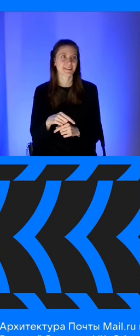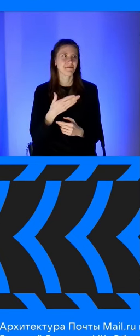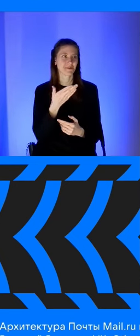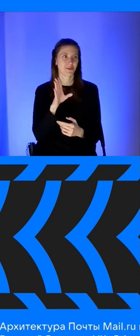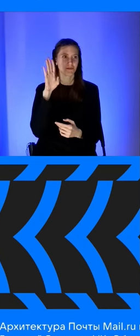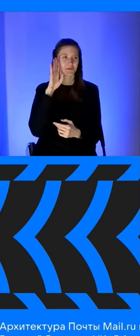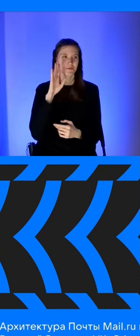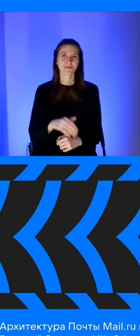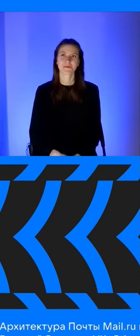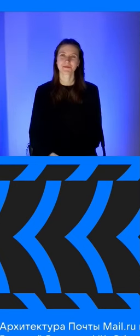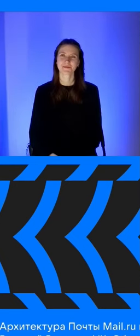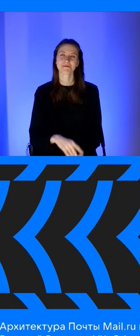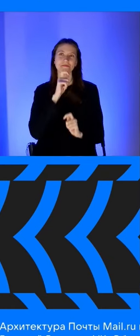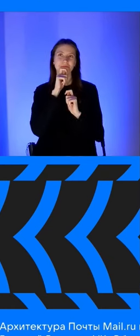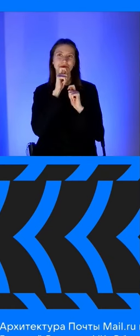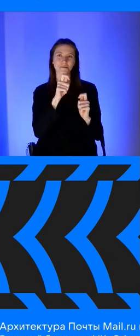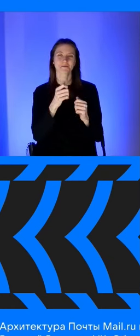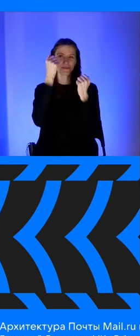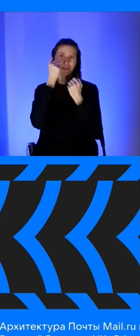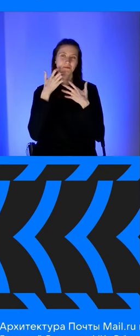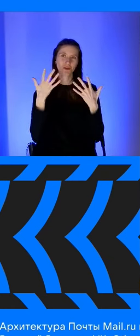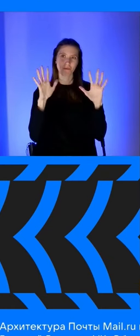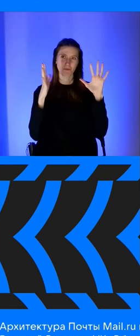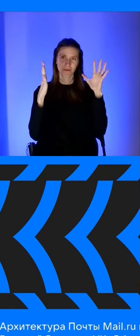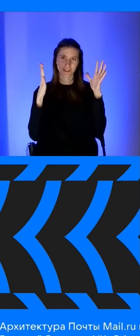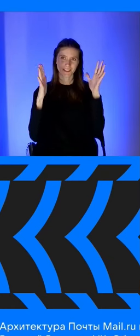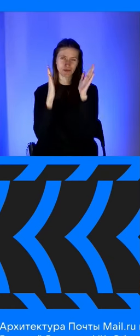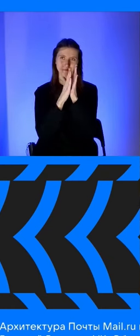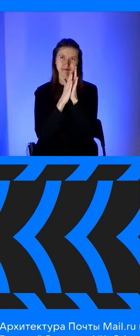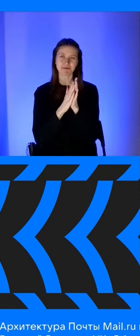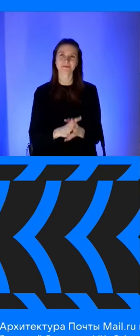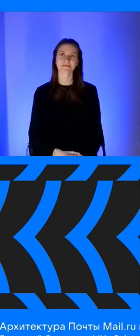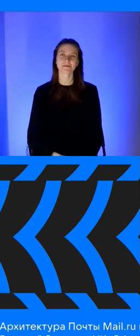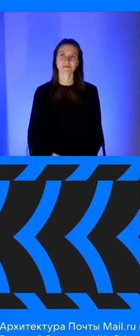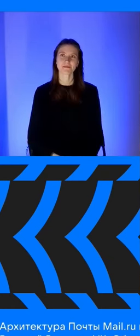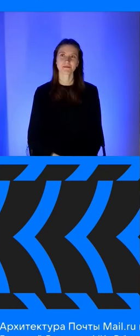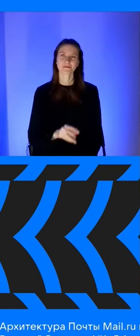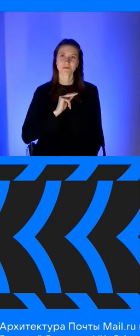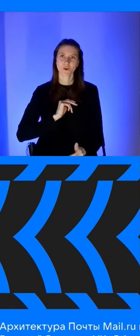Да, вот там человек. Спасибо, Вась. Давайте поаплодируем. Коллеги, я